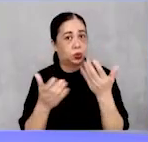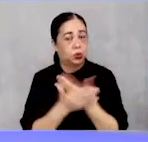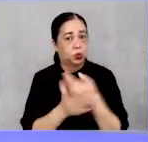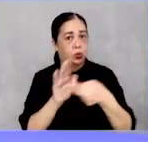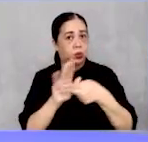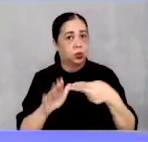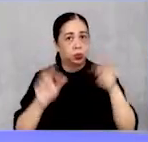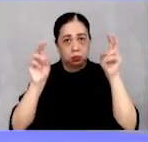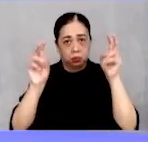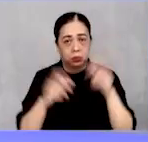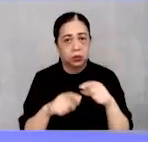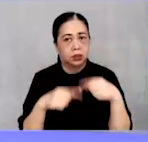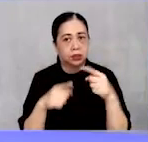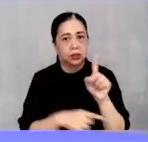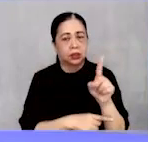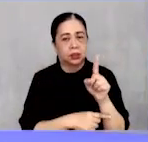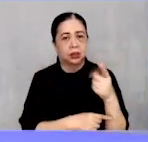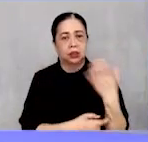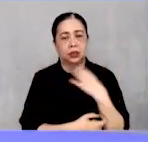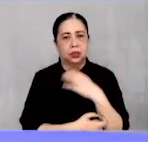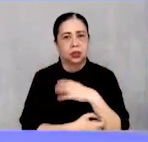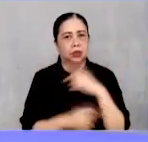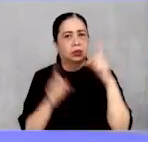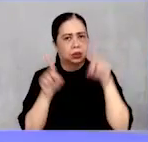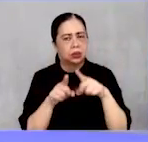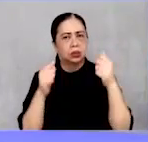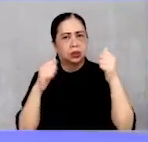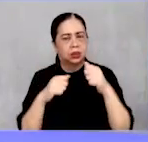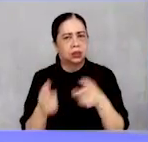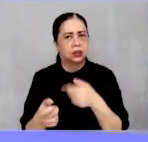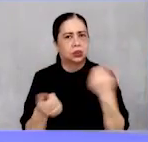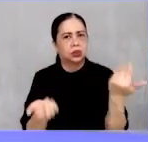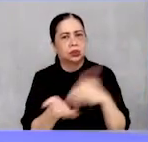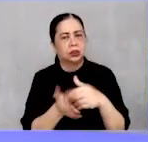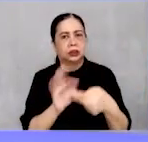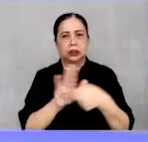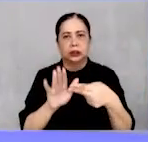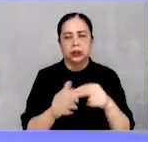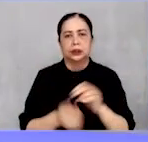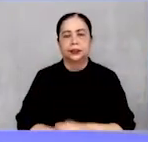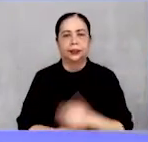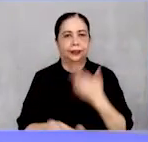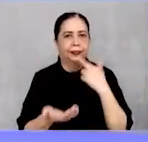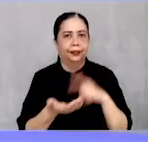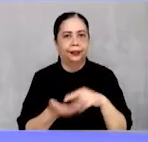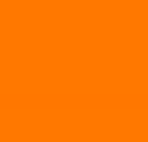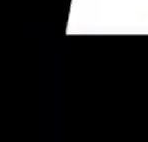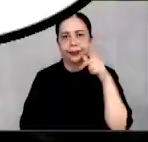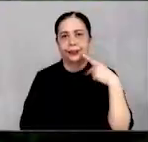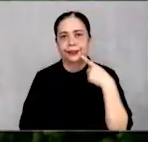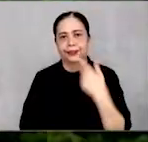slogan. Habang ang isang mababatas, pabor na imbestigahan ang rebranding. Nasa frontline na balitang yan, si Laila Pangilinan.